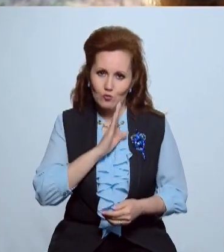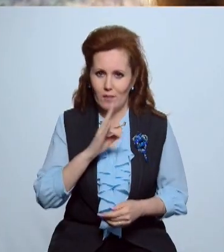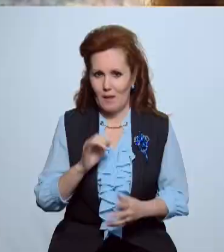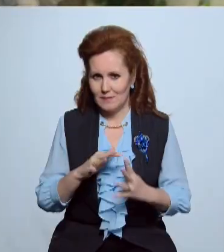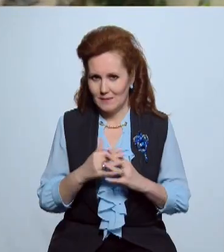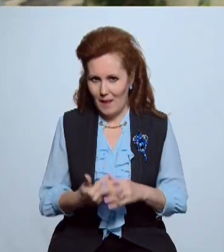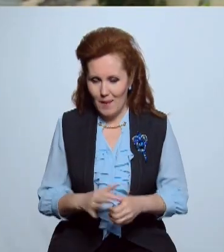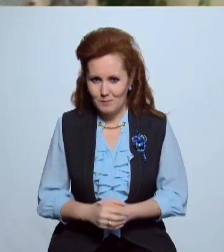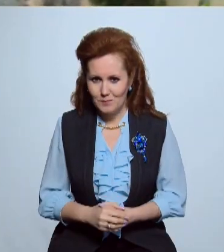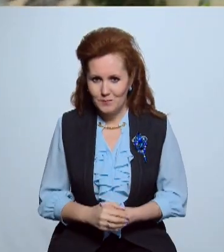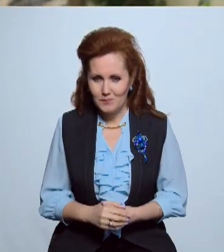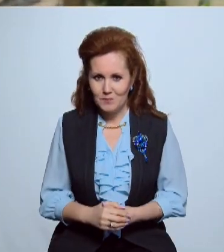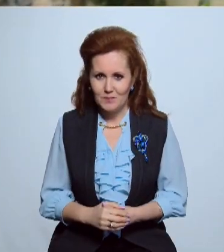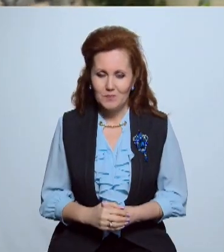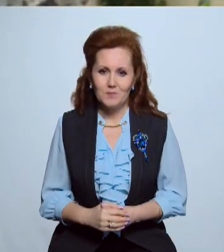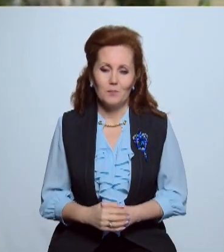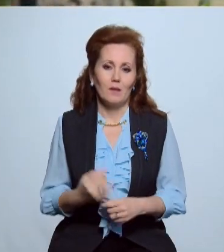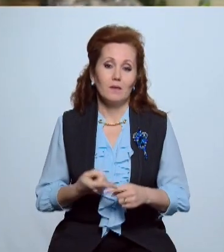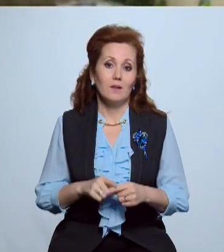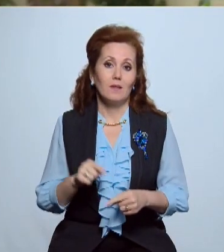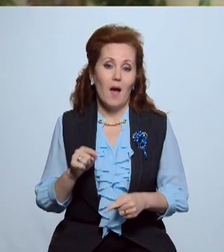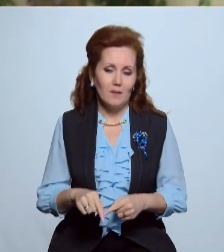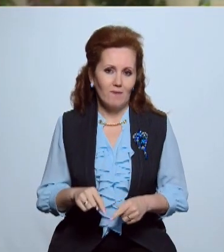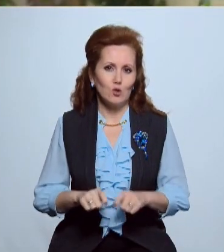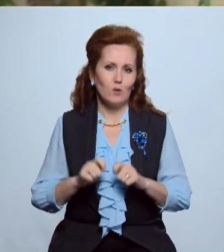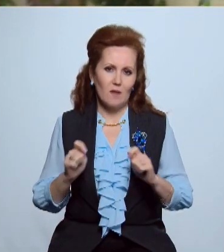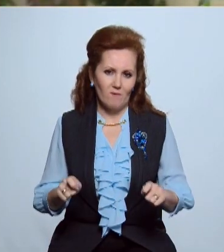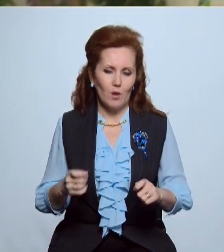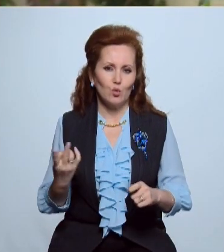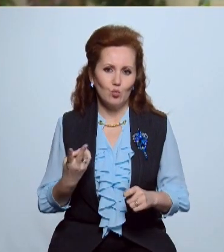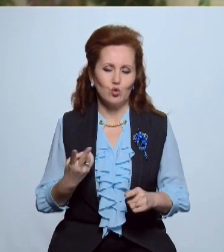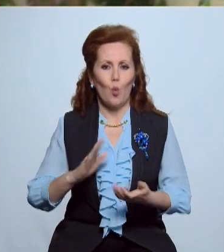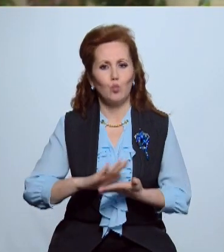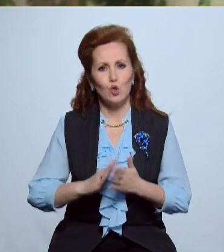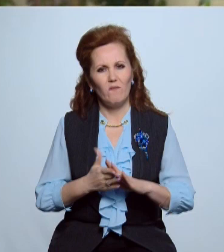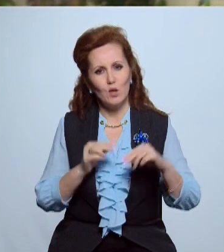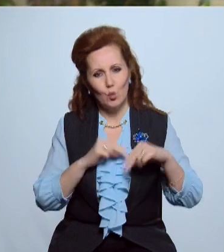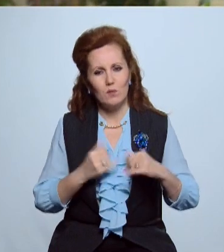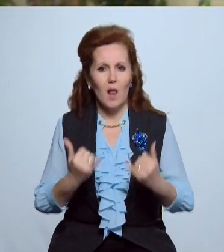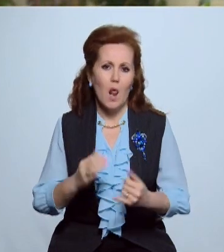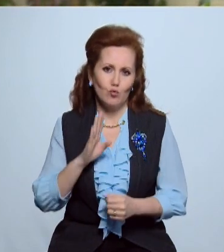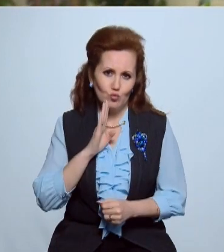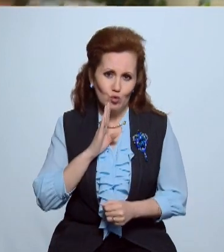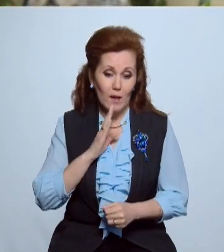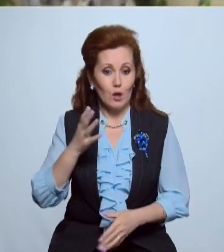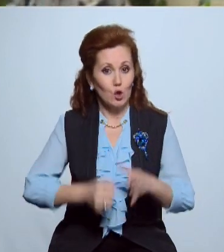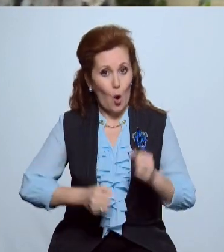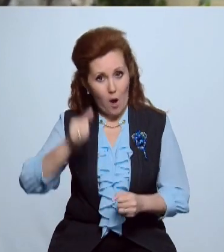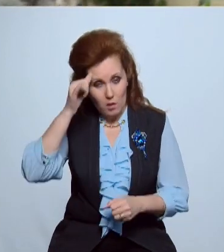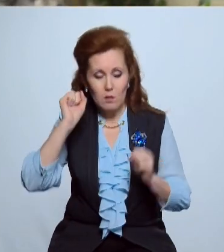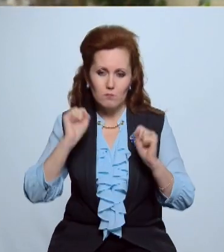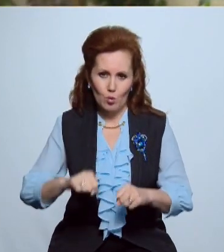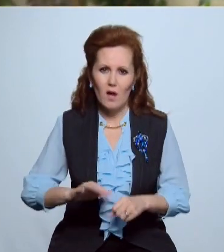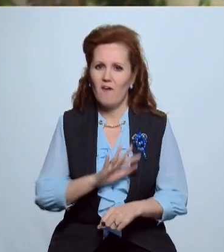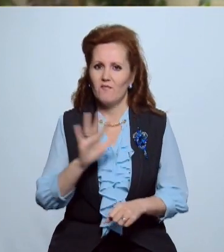селе. Надо для этого, да, создавать условия труда и для женщин. Женщина вот дояркой работать. В 5 часов